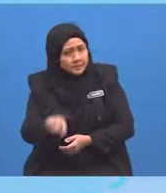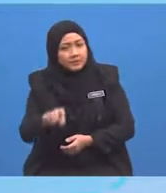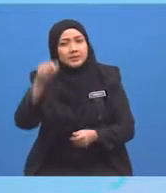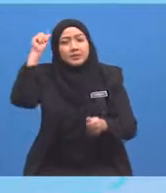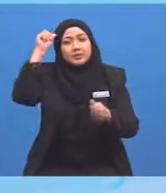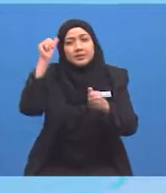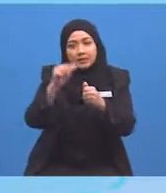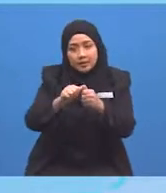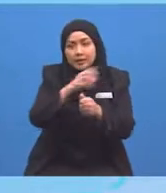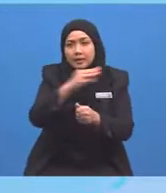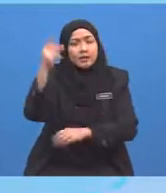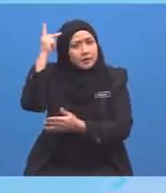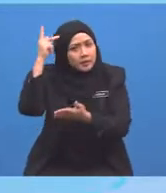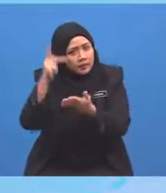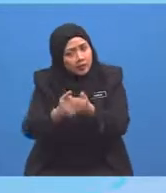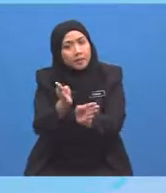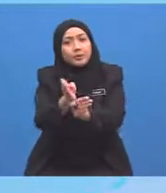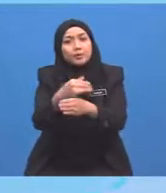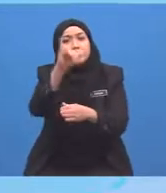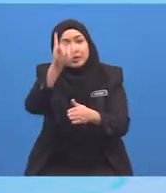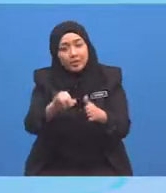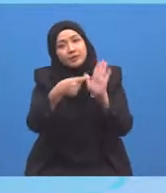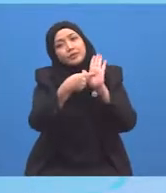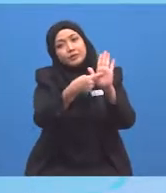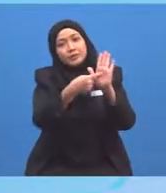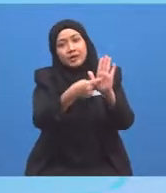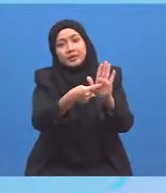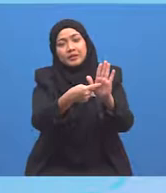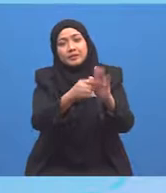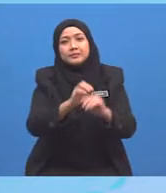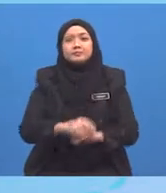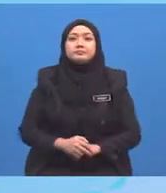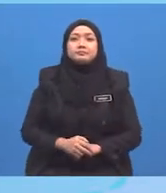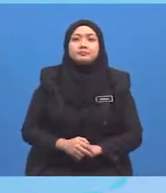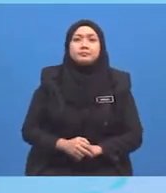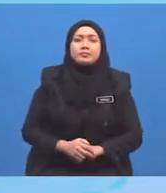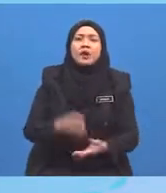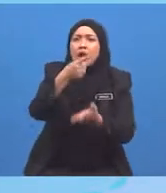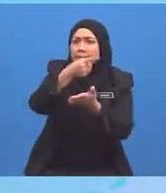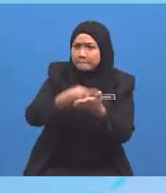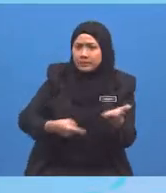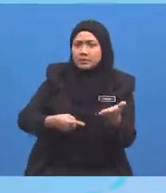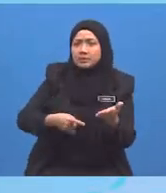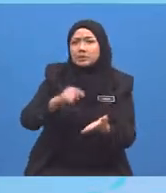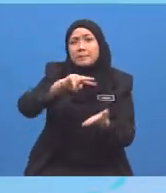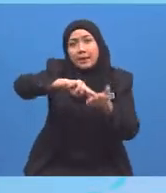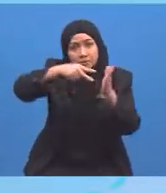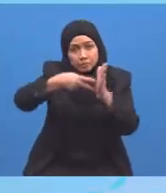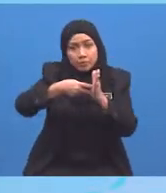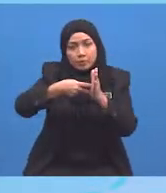kenal bentuk-bentuk ini. Murid-murid semua, apakah yang